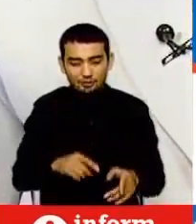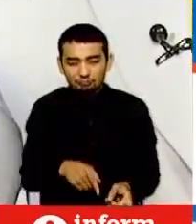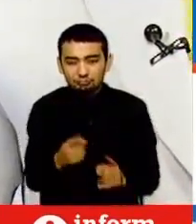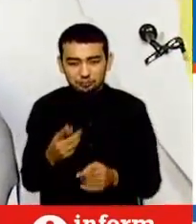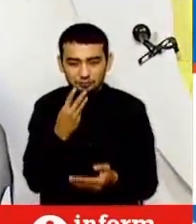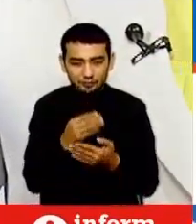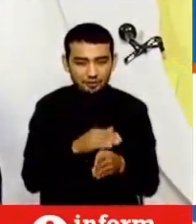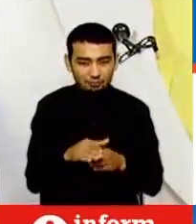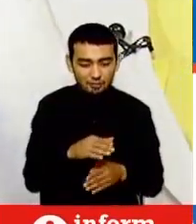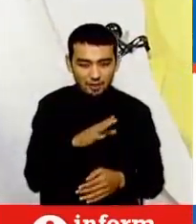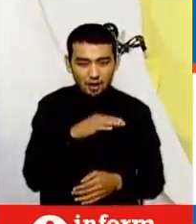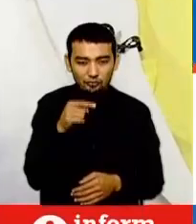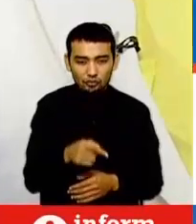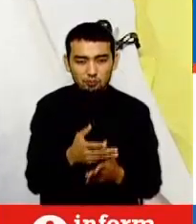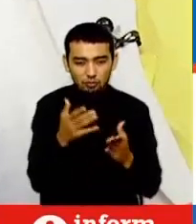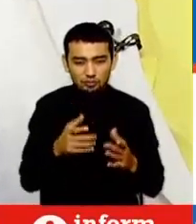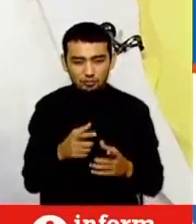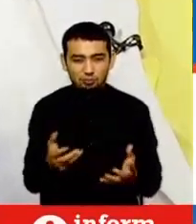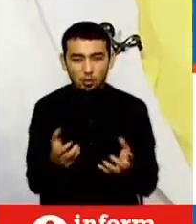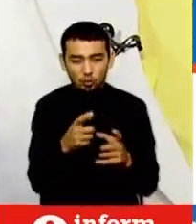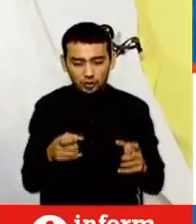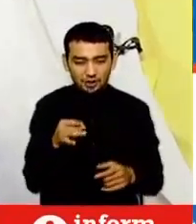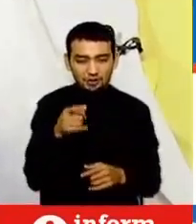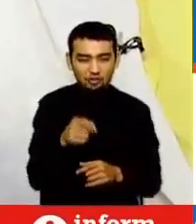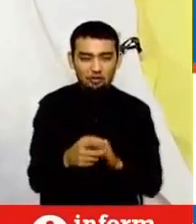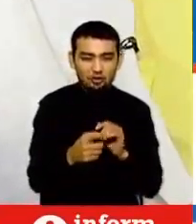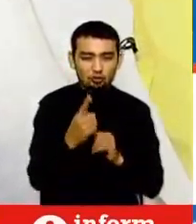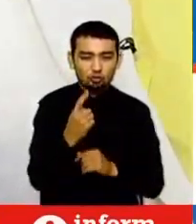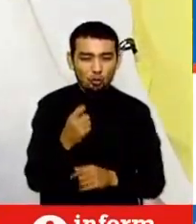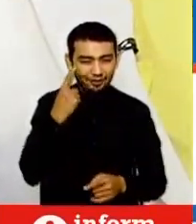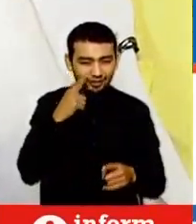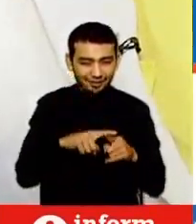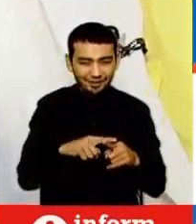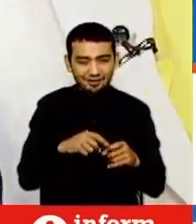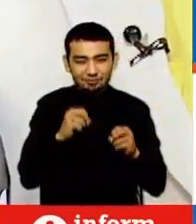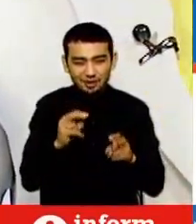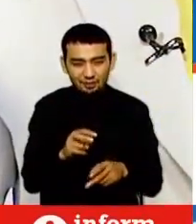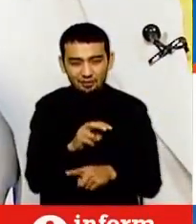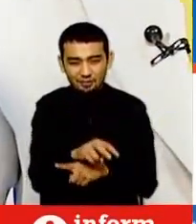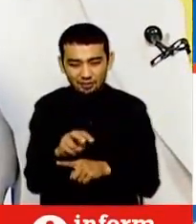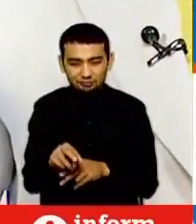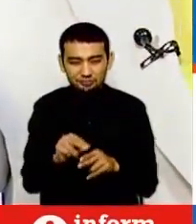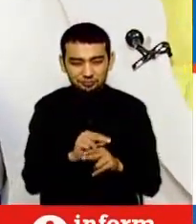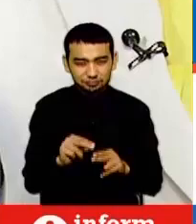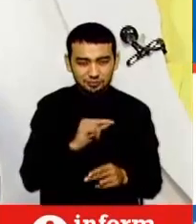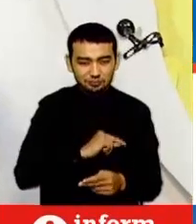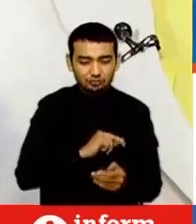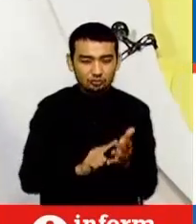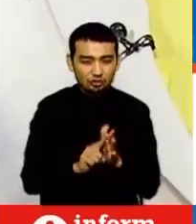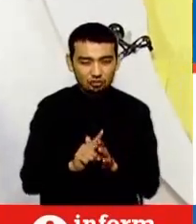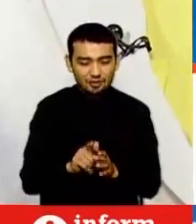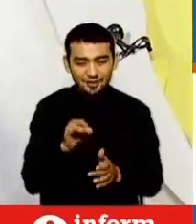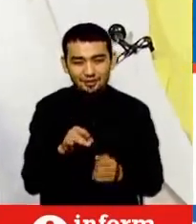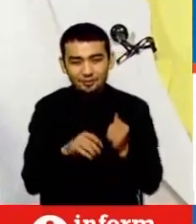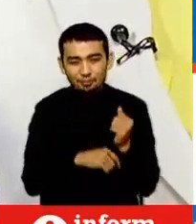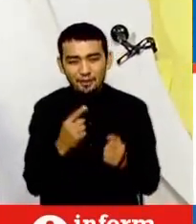Қазіргі уақытта 1000-ға жуық құтқарушы мен 1100 техника апат аймағындағы бүлінген орындарды қалпына келтіру жұмыстарын жүргізуде. Олар